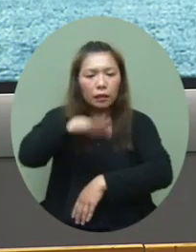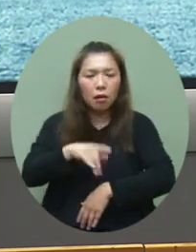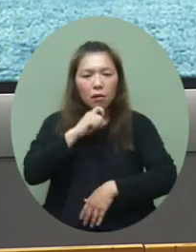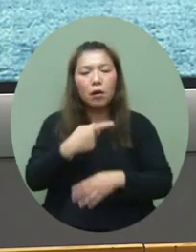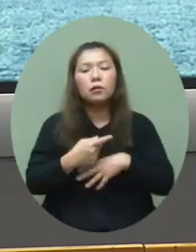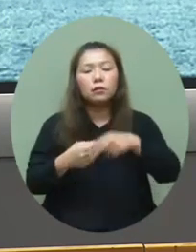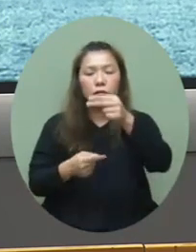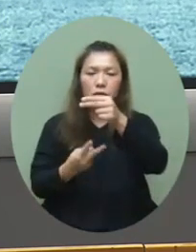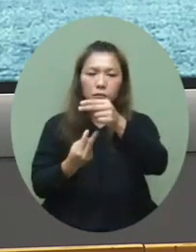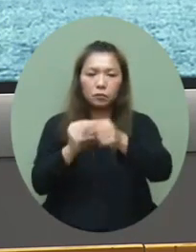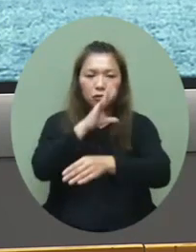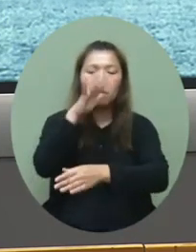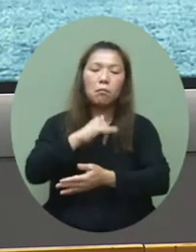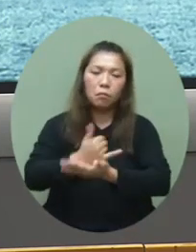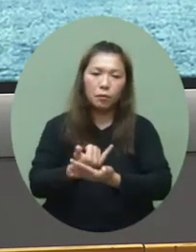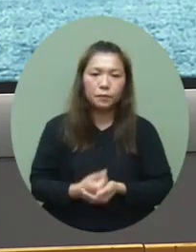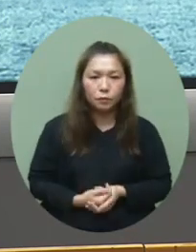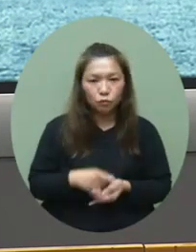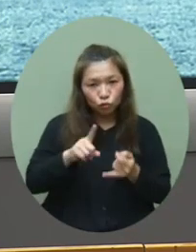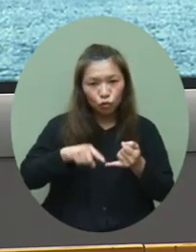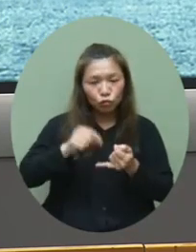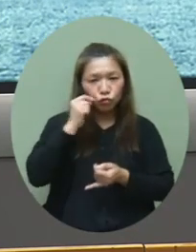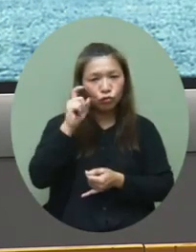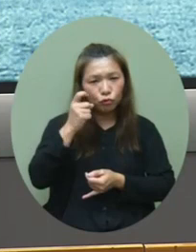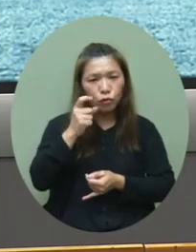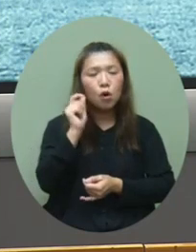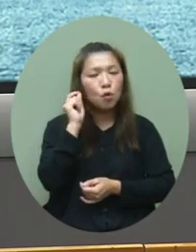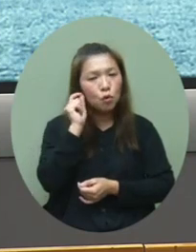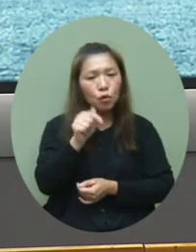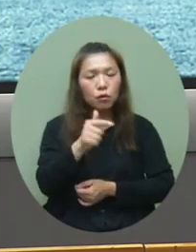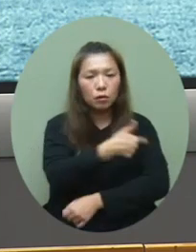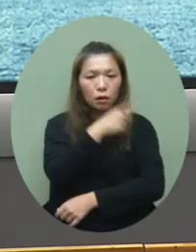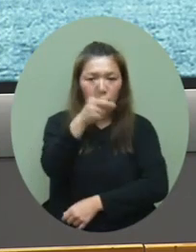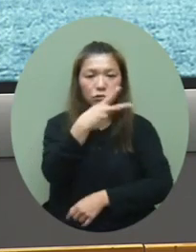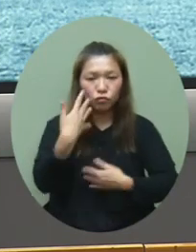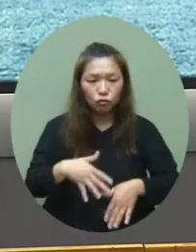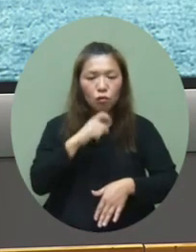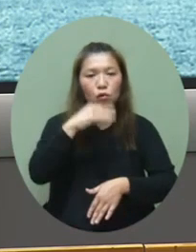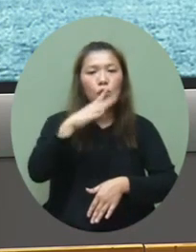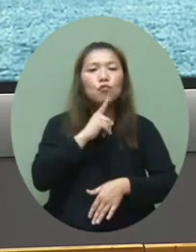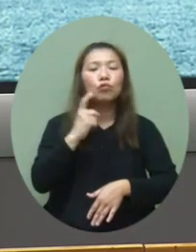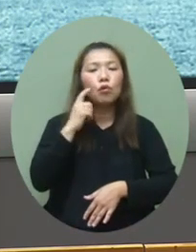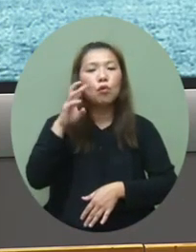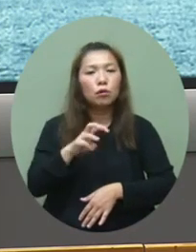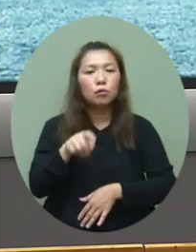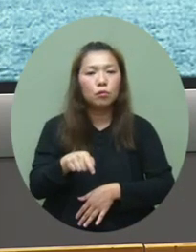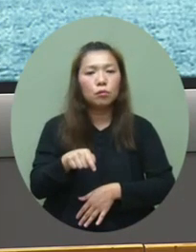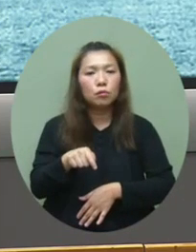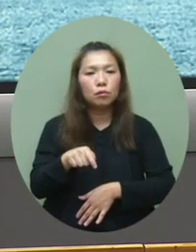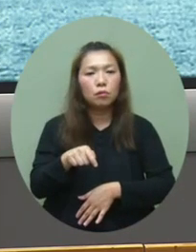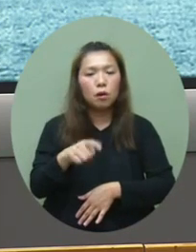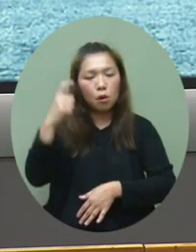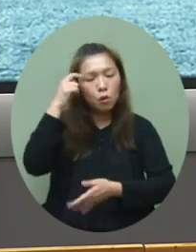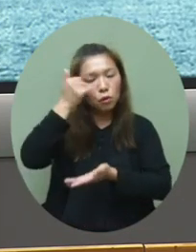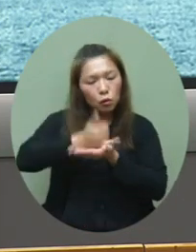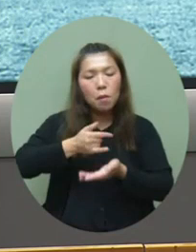喺7月20日朝頭早過咗身。最後一位99歲女性打咗兩針高血壓、糖尿同埋呢個嘅腦